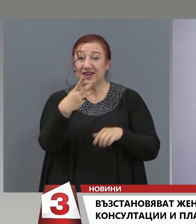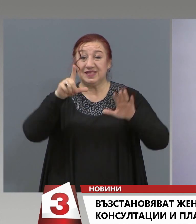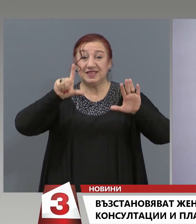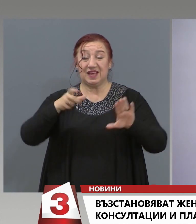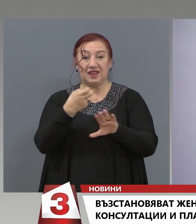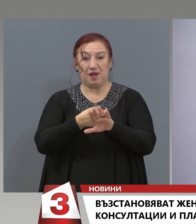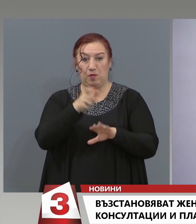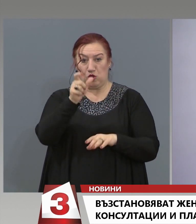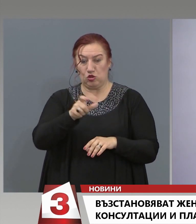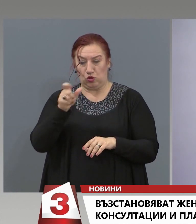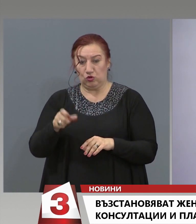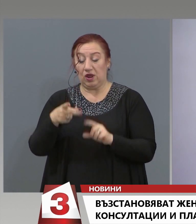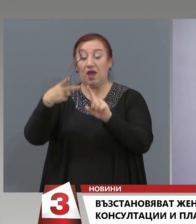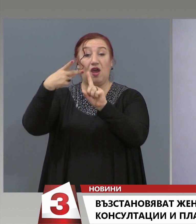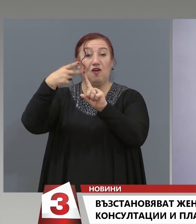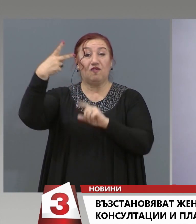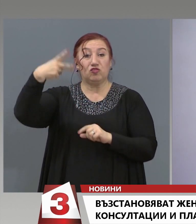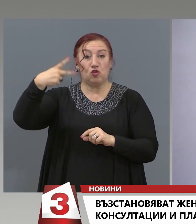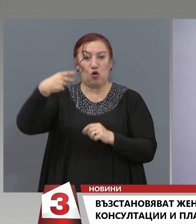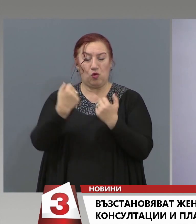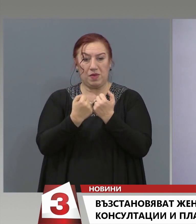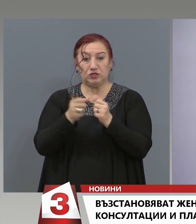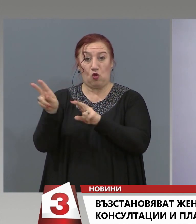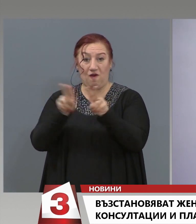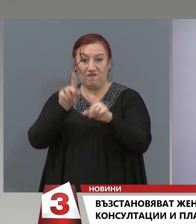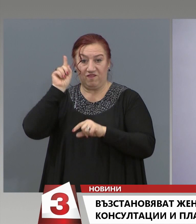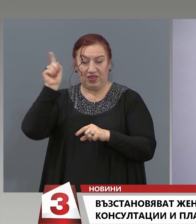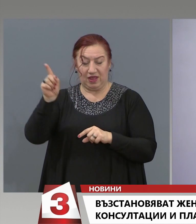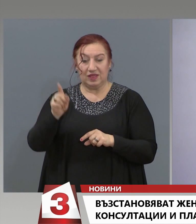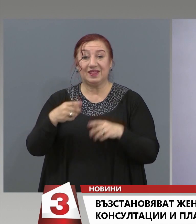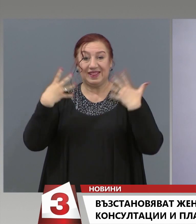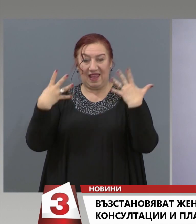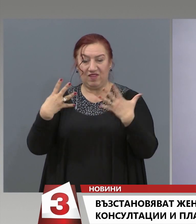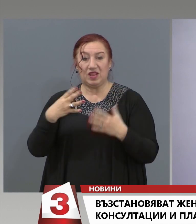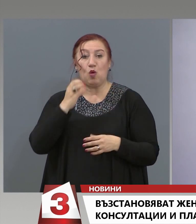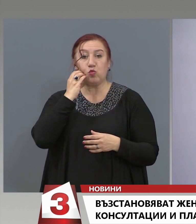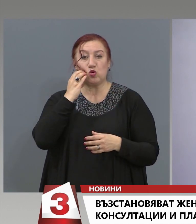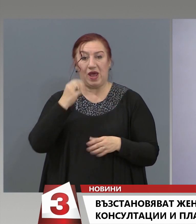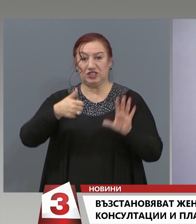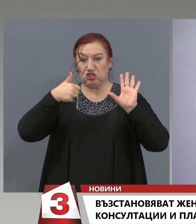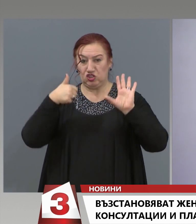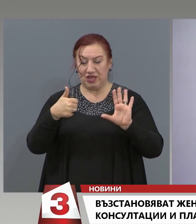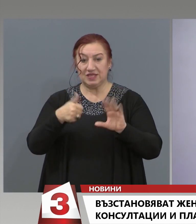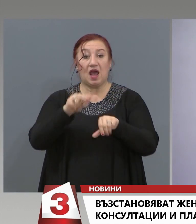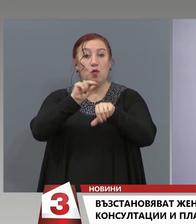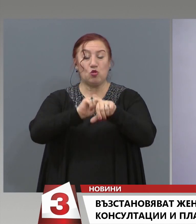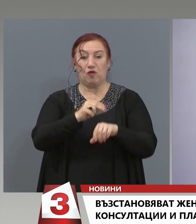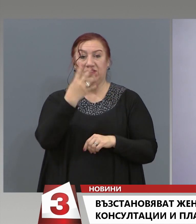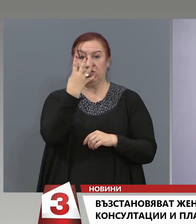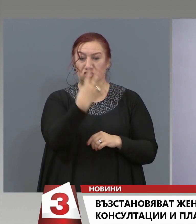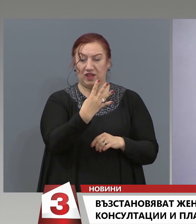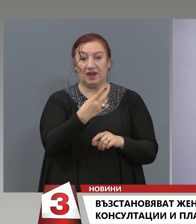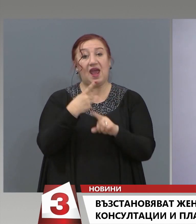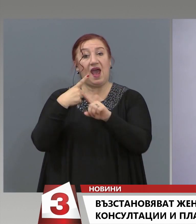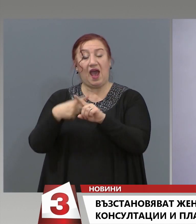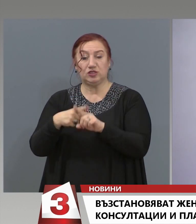следващото място това е в 1 с 9 в Бургас с 6 в Пловдив 4 в Хаско от